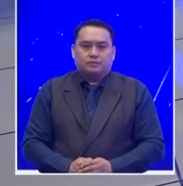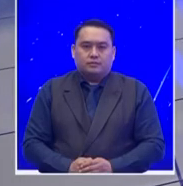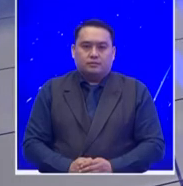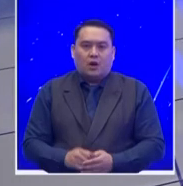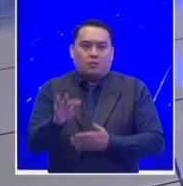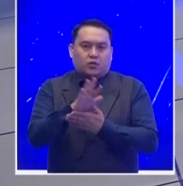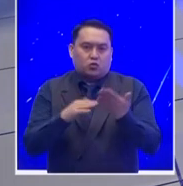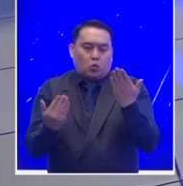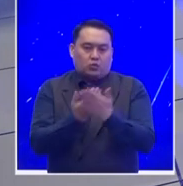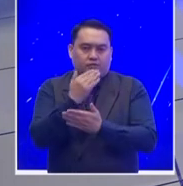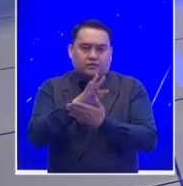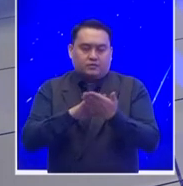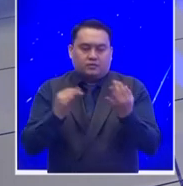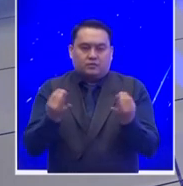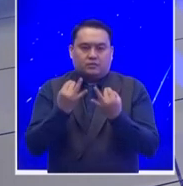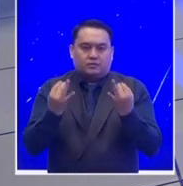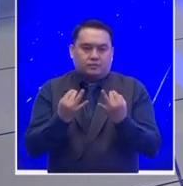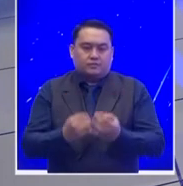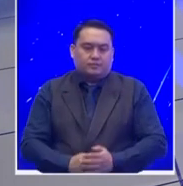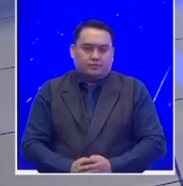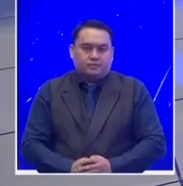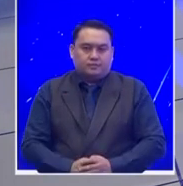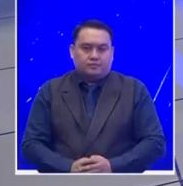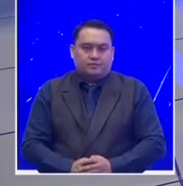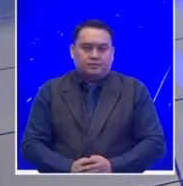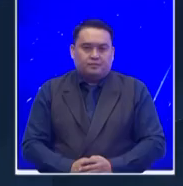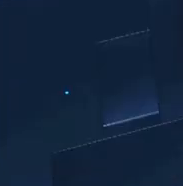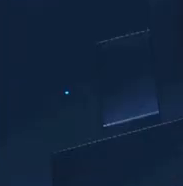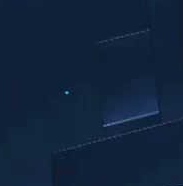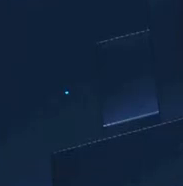В продолжении выпуска другие интересные события. Оставайтесь с нами.